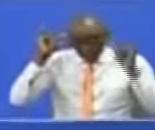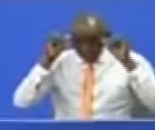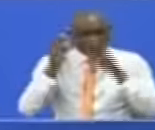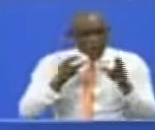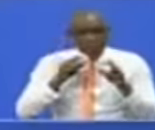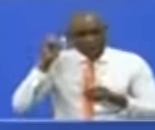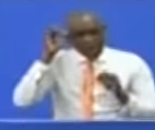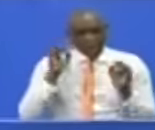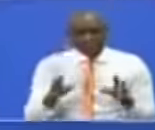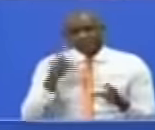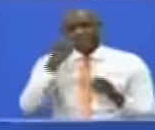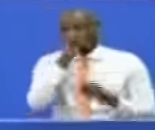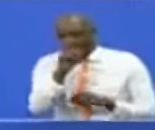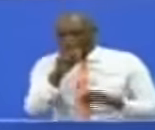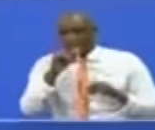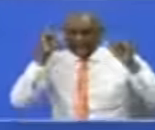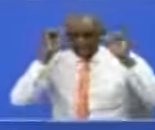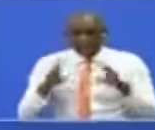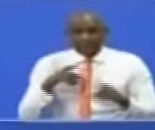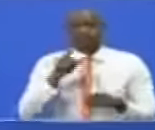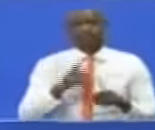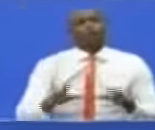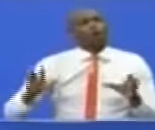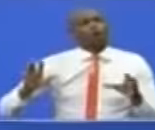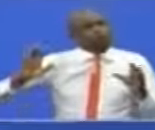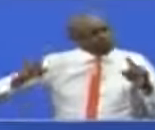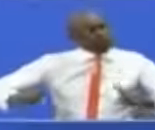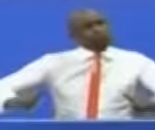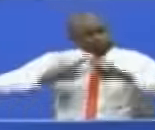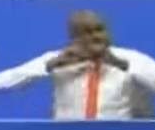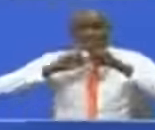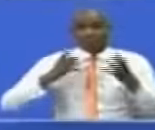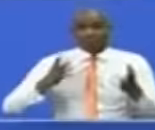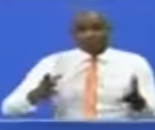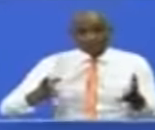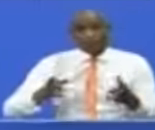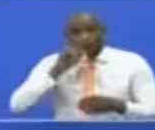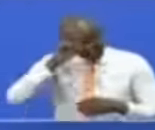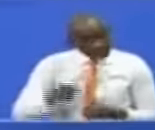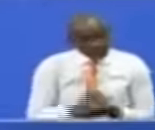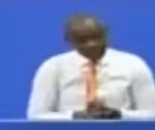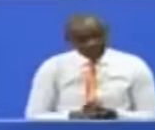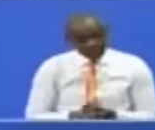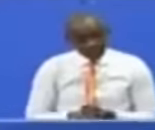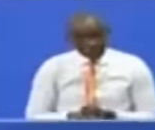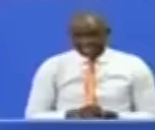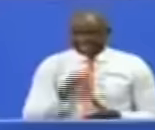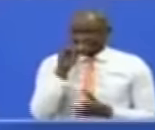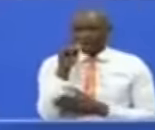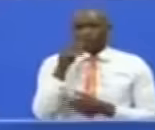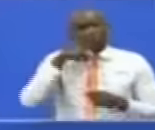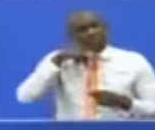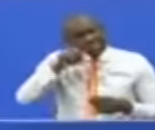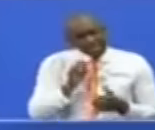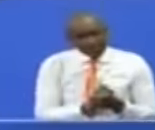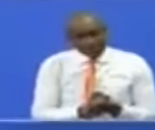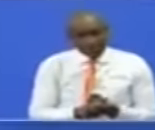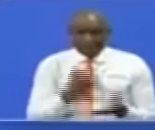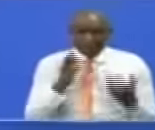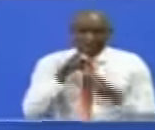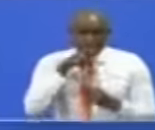jamaa anakuja anaiba ng'ombe moja ama mbili. Jamaa anaiba ng'ombe mingi sana inaweza kuwa hata tuseme ni 1000. Yeah. Na sasa na ukiwa Mkenya wa kawaida tuseme